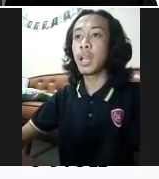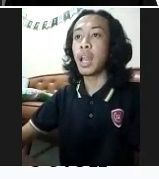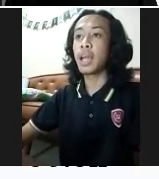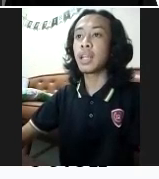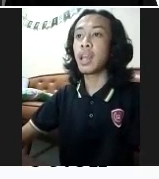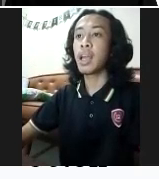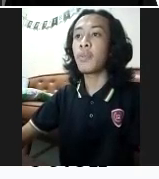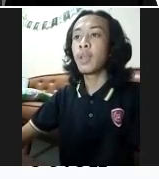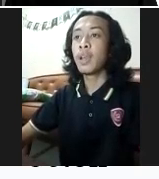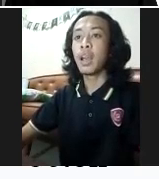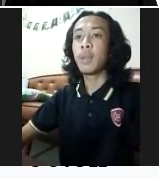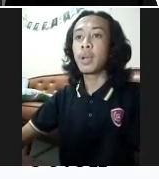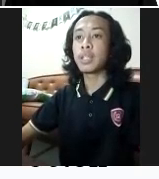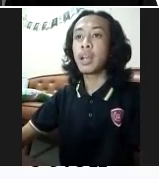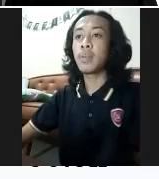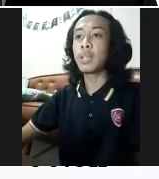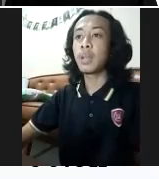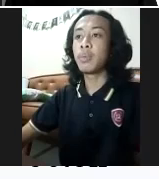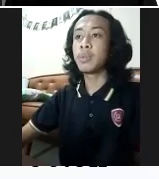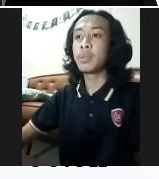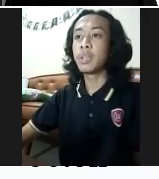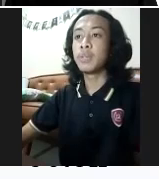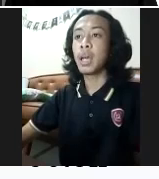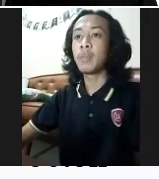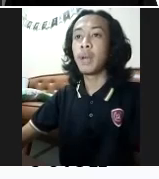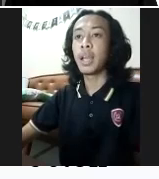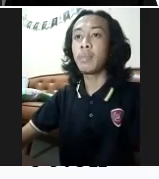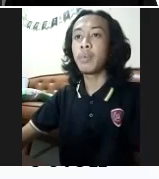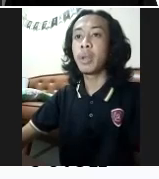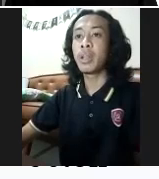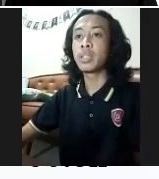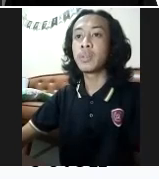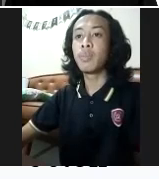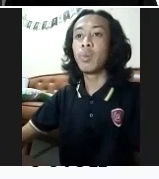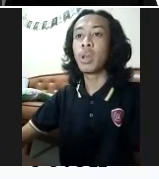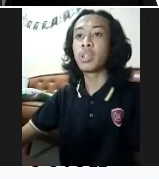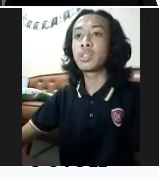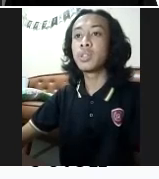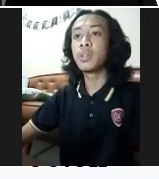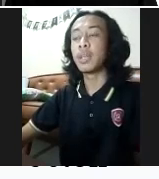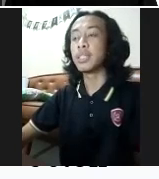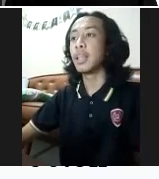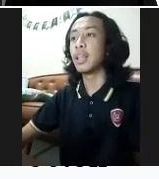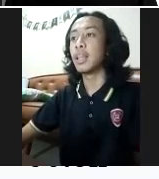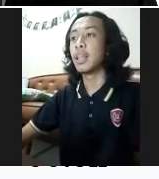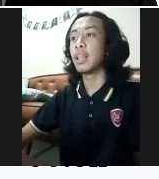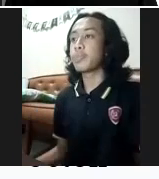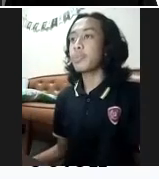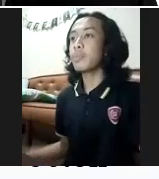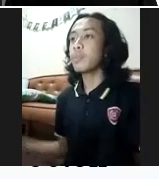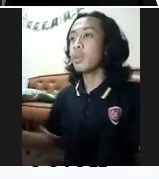adalah hasil karya yang lebih kasar dan masa lebih besar dibandingkan modernis Brazil.